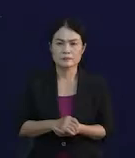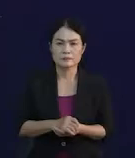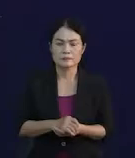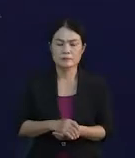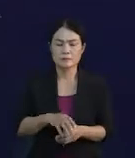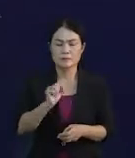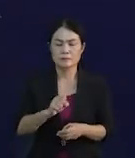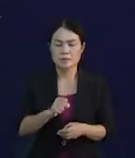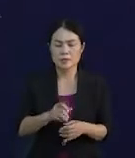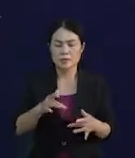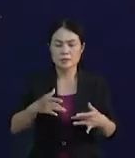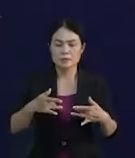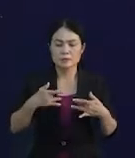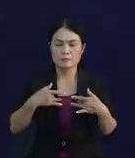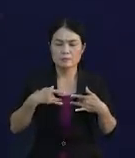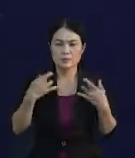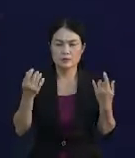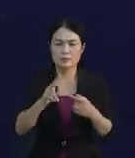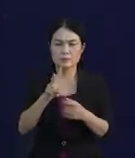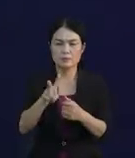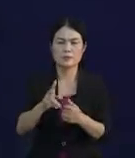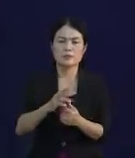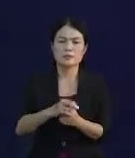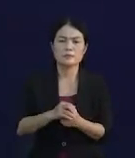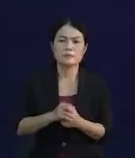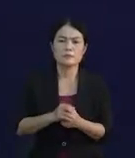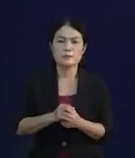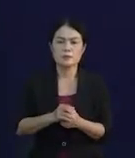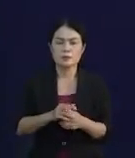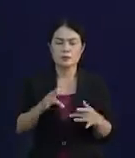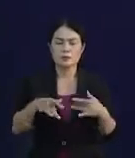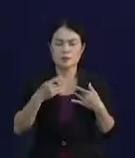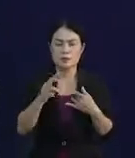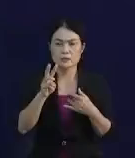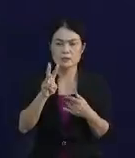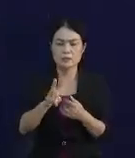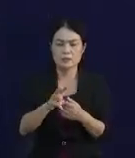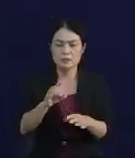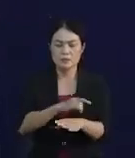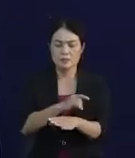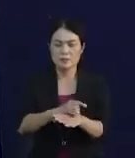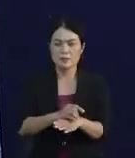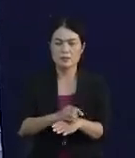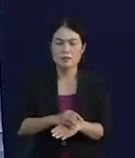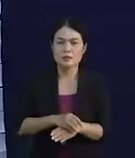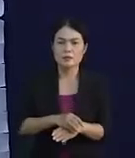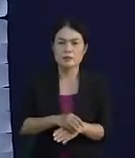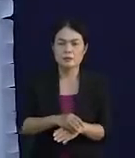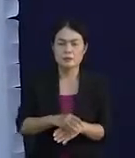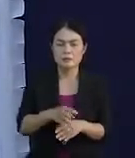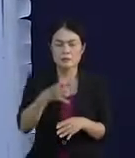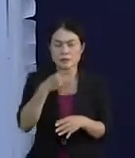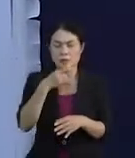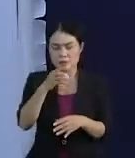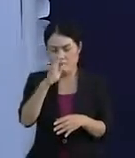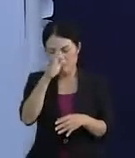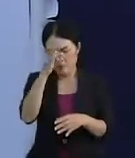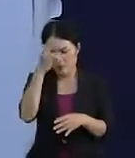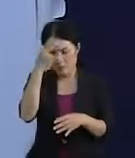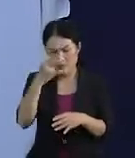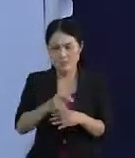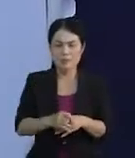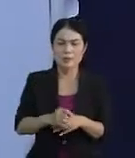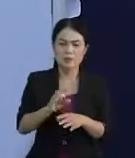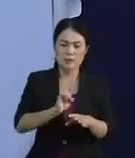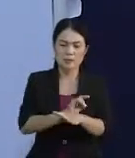Bà, nếu khi chia bà tạc ca tí bí, dưới đó bà tạc ca tí bầy, nếu bê mê ba bà tạc bạp năng hài, chạp sọc cư quát